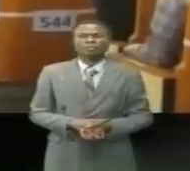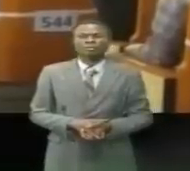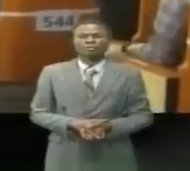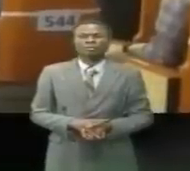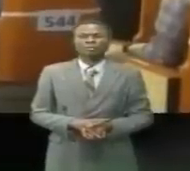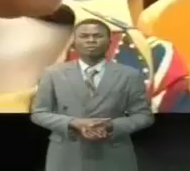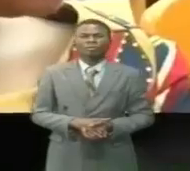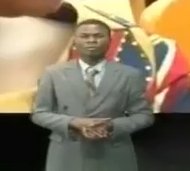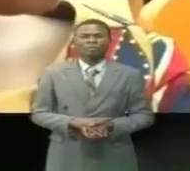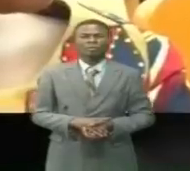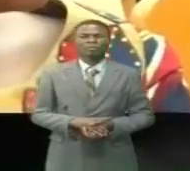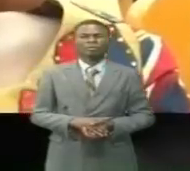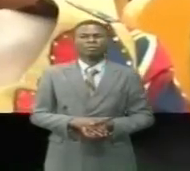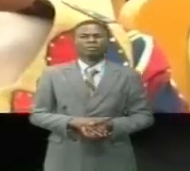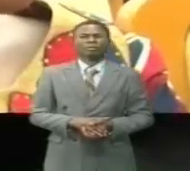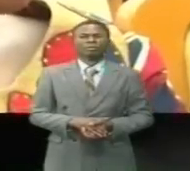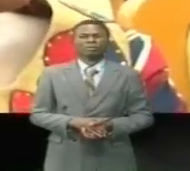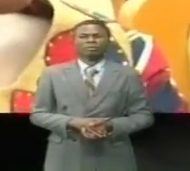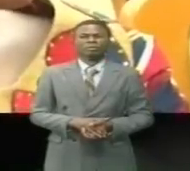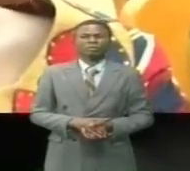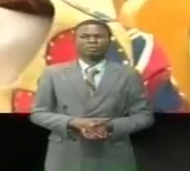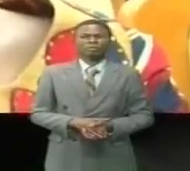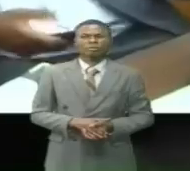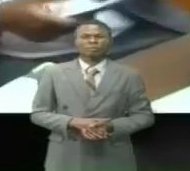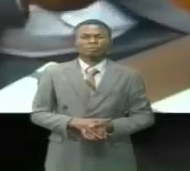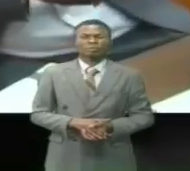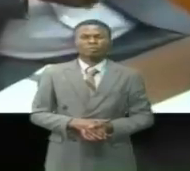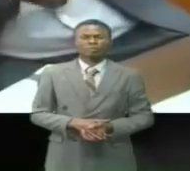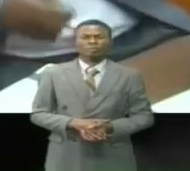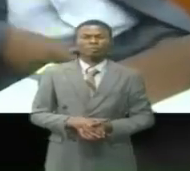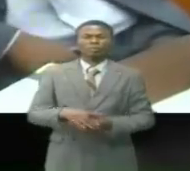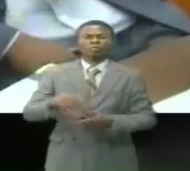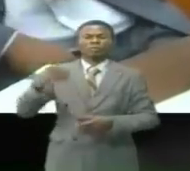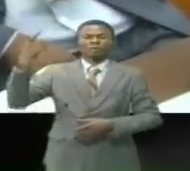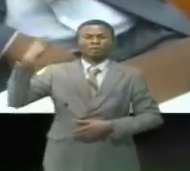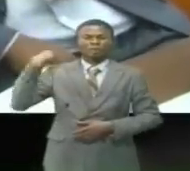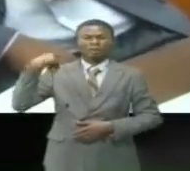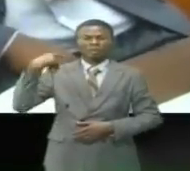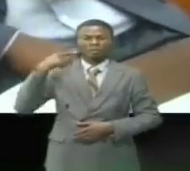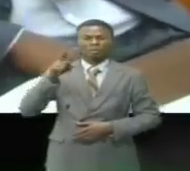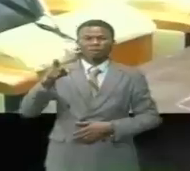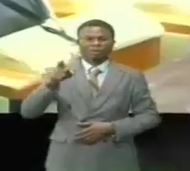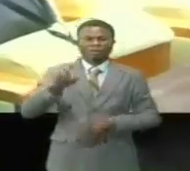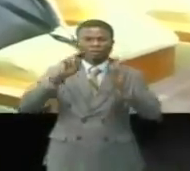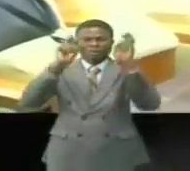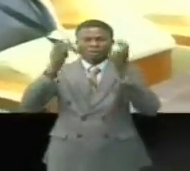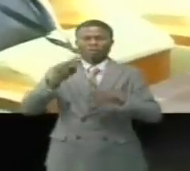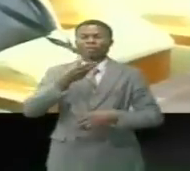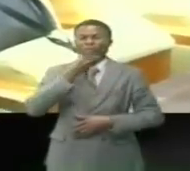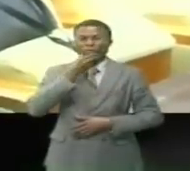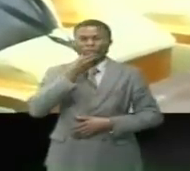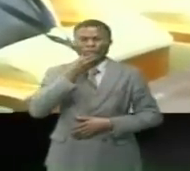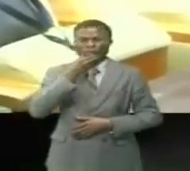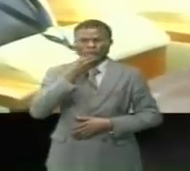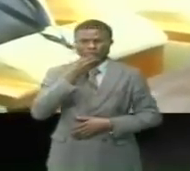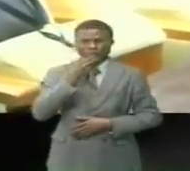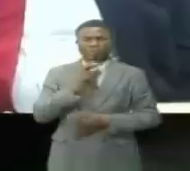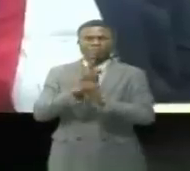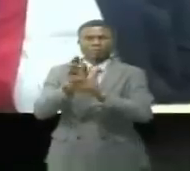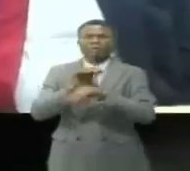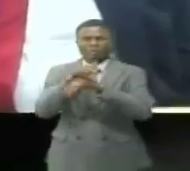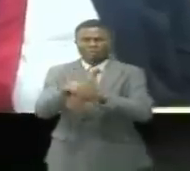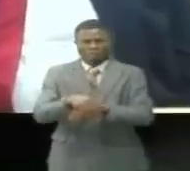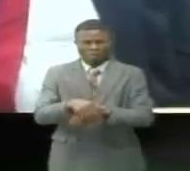vacances parlementaires, l'honorable Nadine Mangabouloua-Beya, élue sur la liste UDPS dans la ville de Mbujimayi, répond à ses engagements